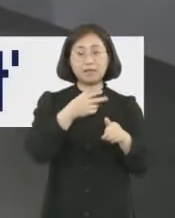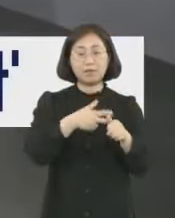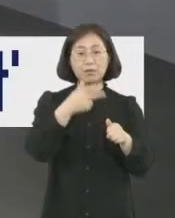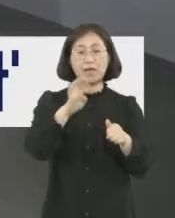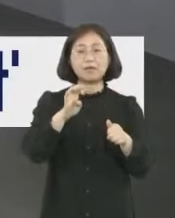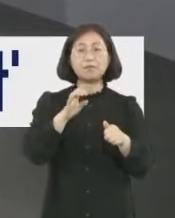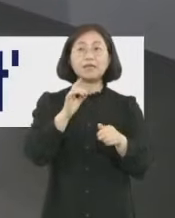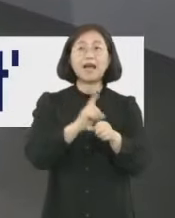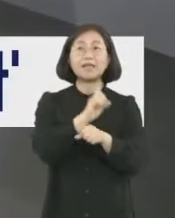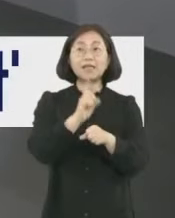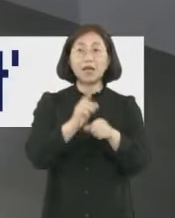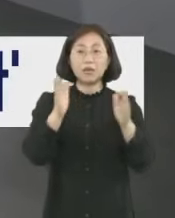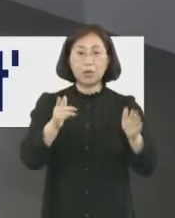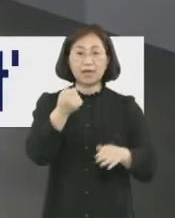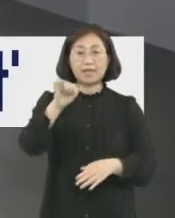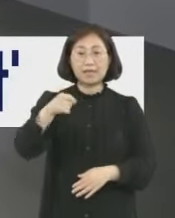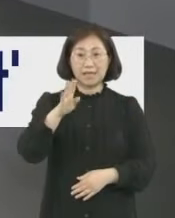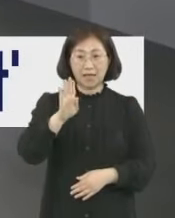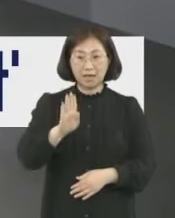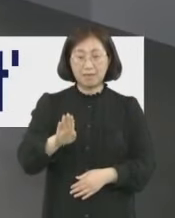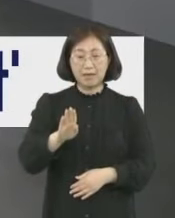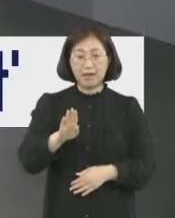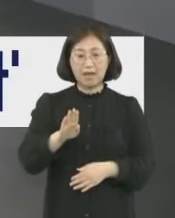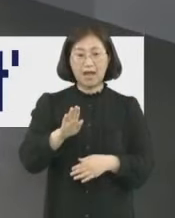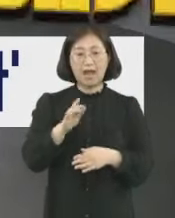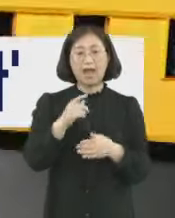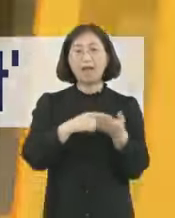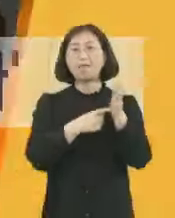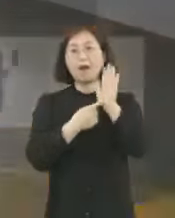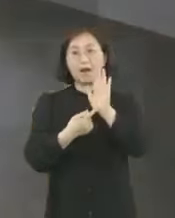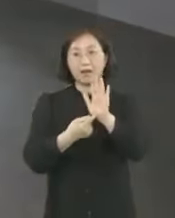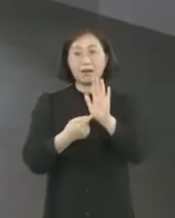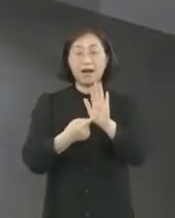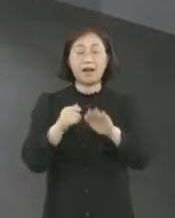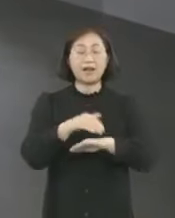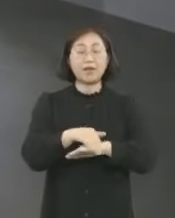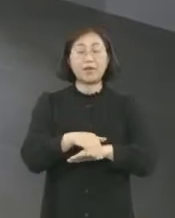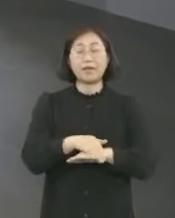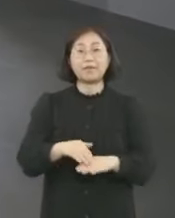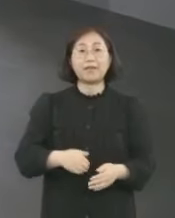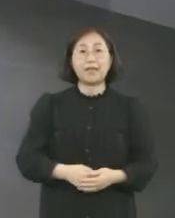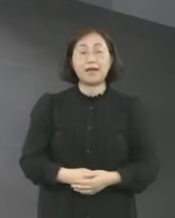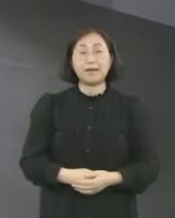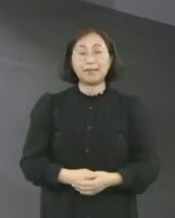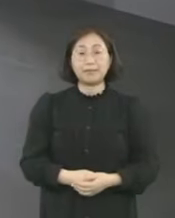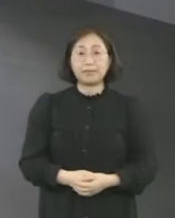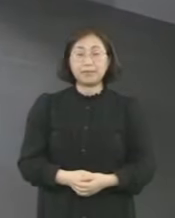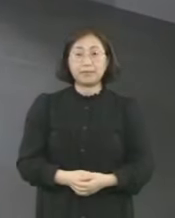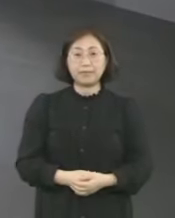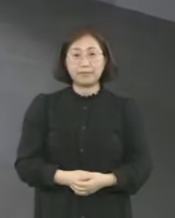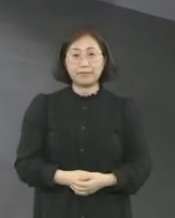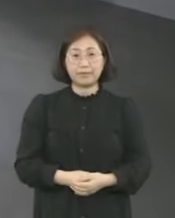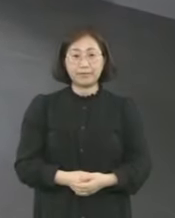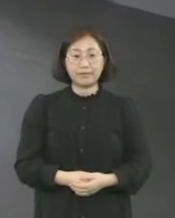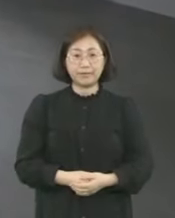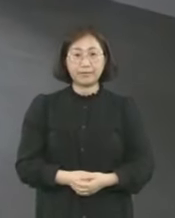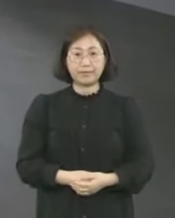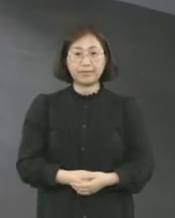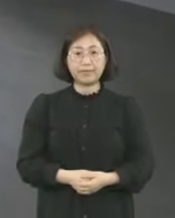40분부터 60분간 TJB를 비롯해 전국 9개 민방에서 방송됩니다. TJB 이선학입니다.